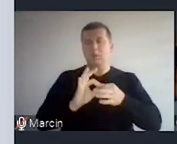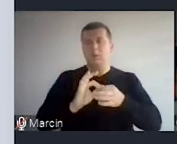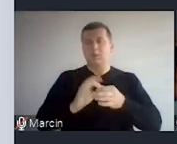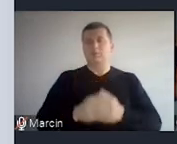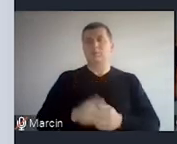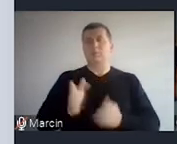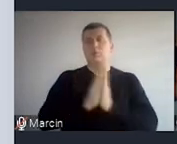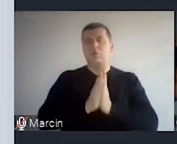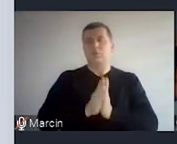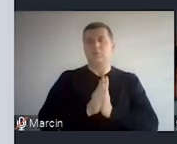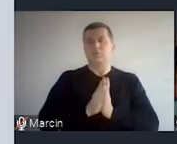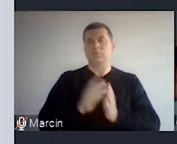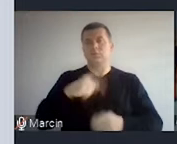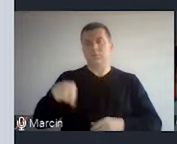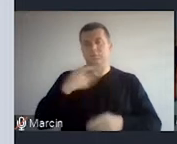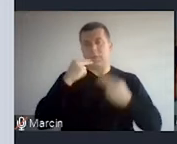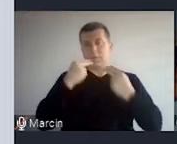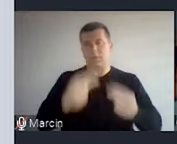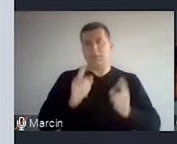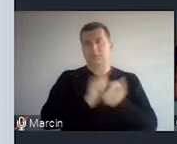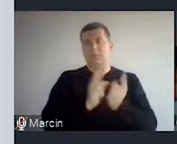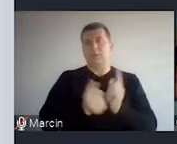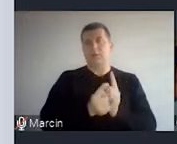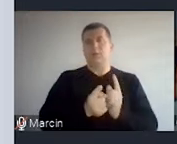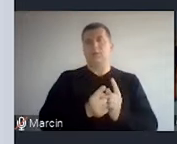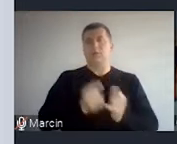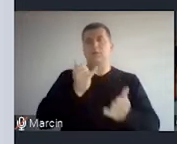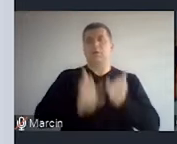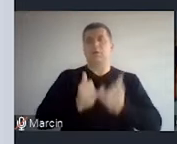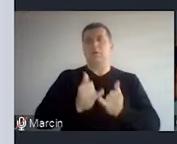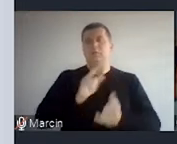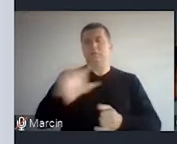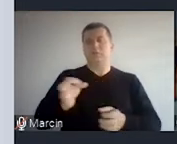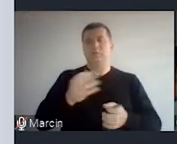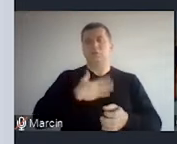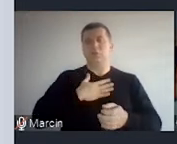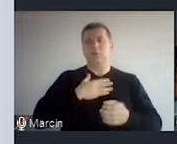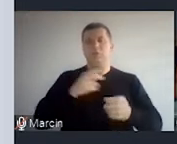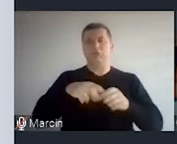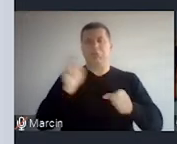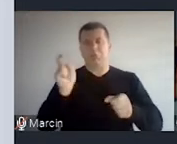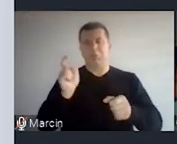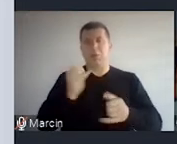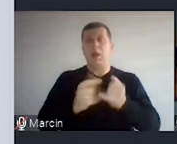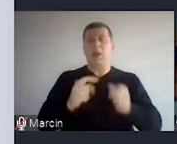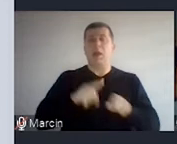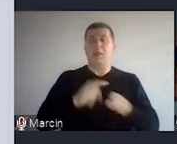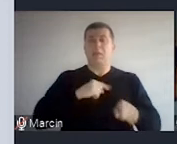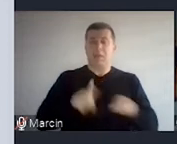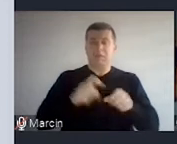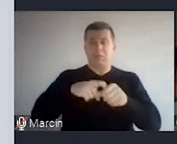proszę wracać na spotkanie, jeśli tylko Państwa wyrzuci. Gdyby mi się coś zdarzyło, to również